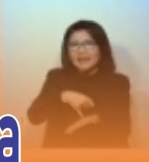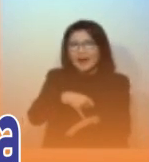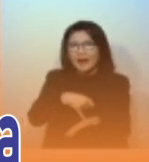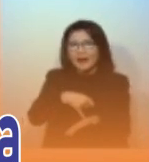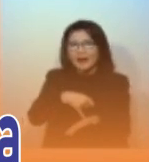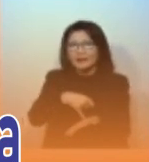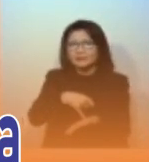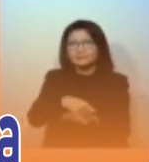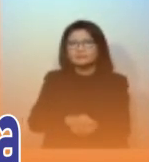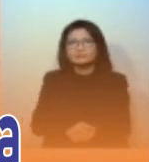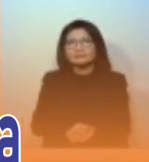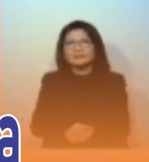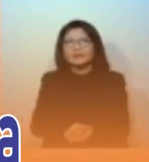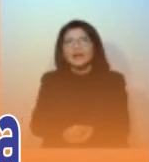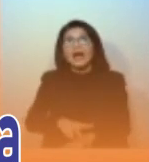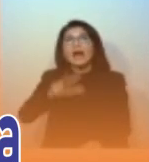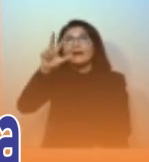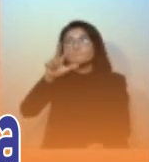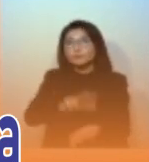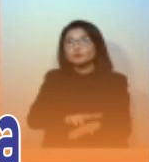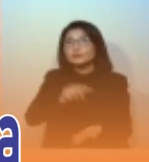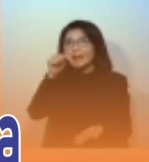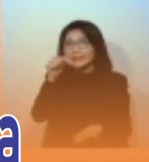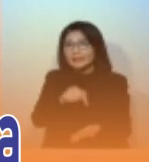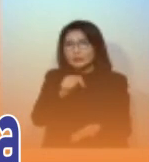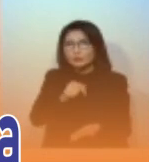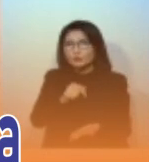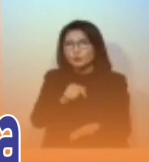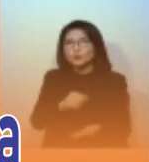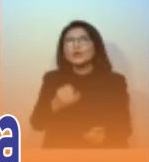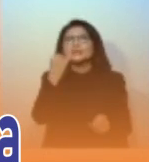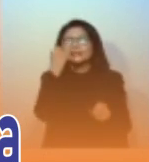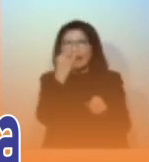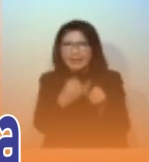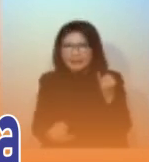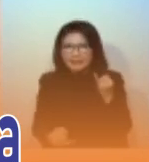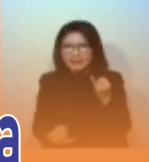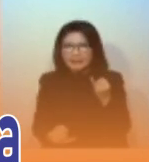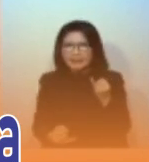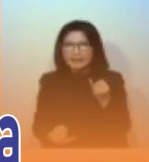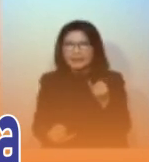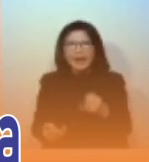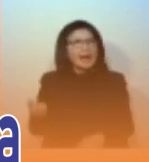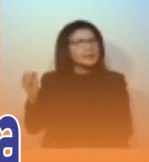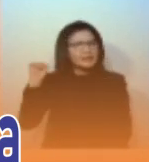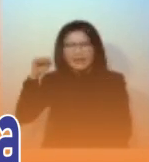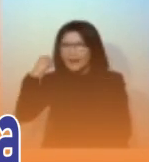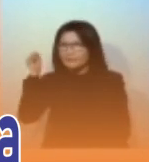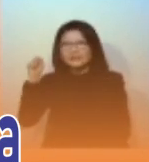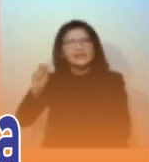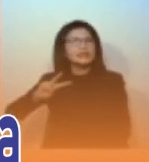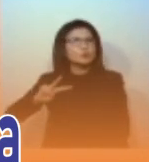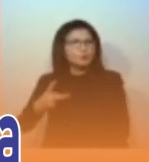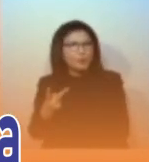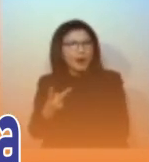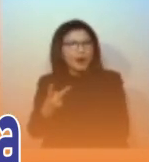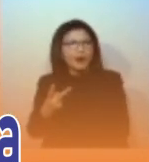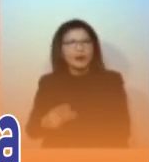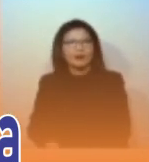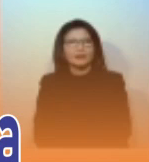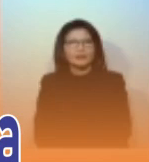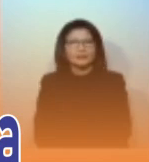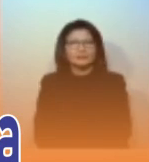adalah bahwa keputusan itu final dan tidak dapat dirubah. Ya, saya laksanakan,